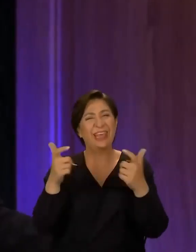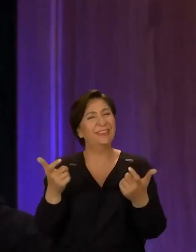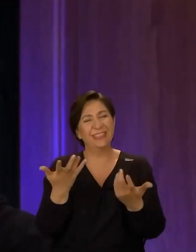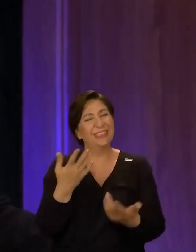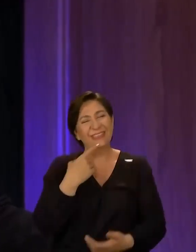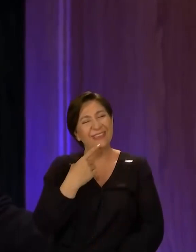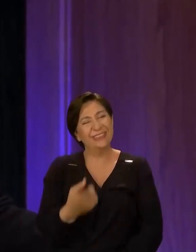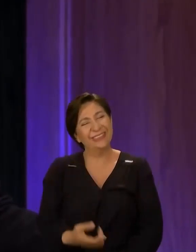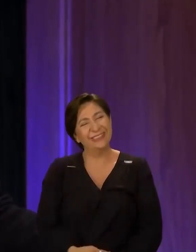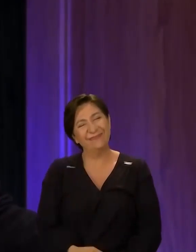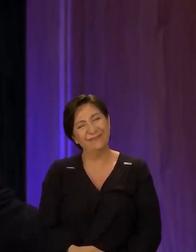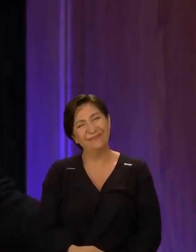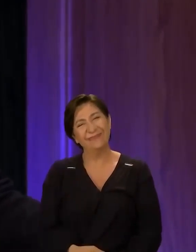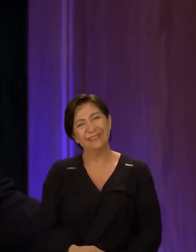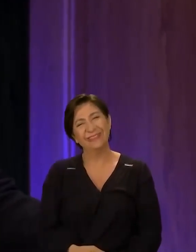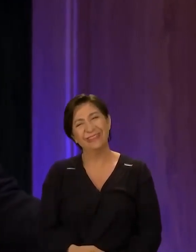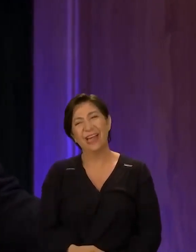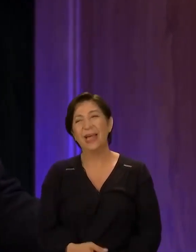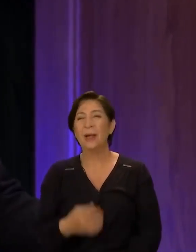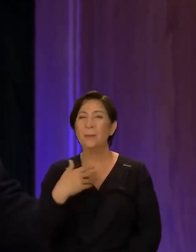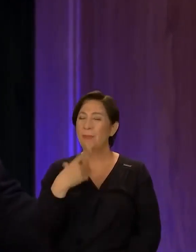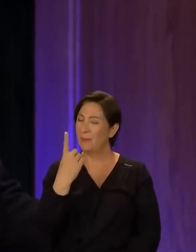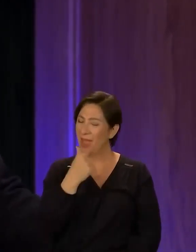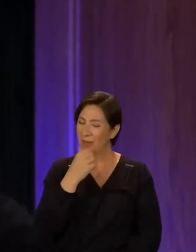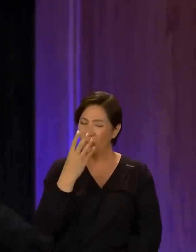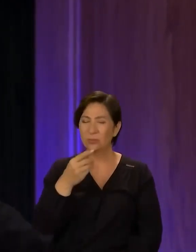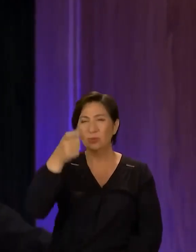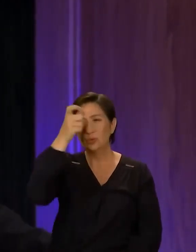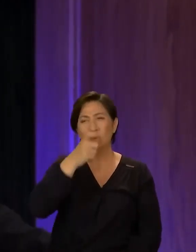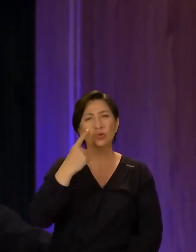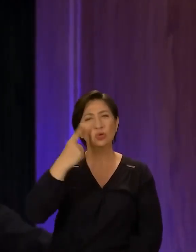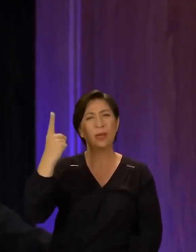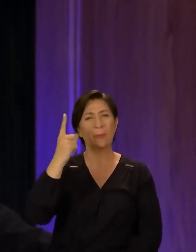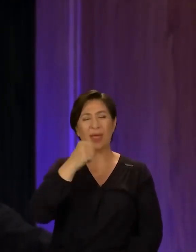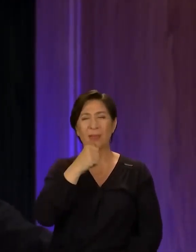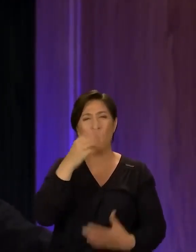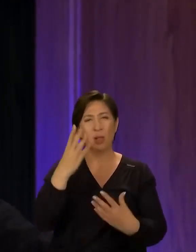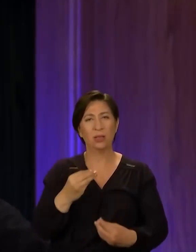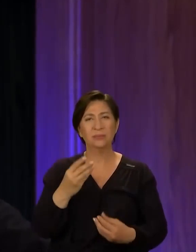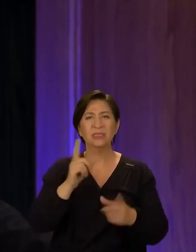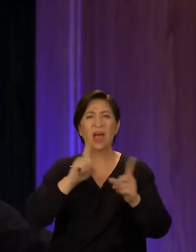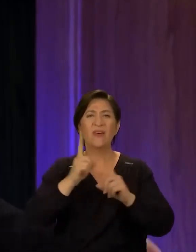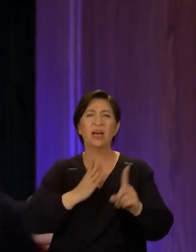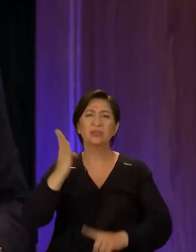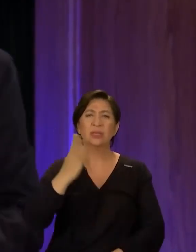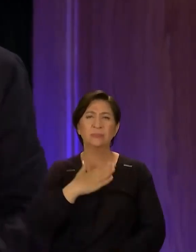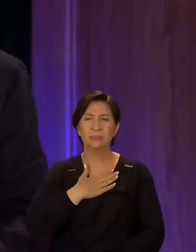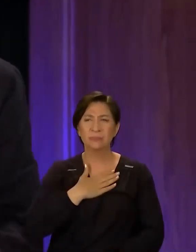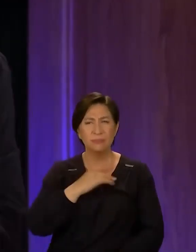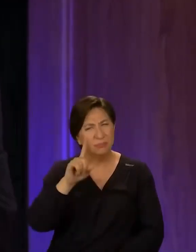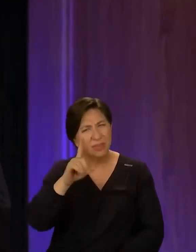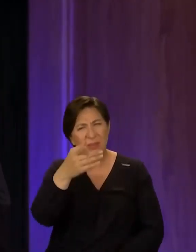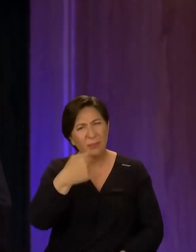Gevşek ne demek ya? Ya ben olsam bir erkek olarak, Türkiye Cumhuriyeti'nde yaşayan bir adam olarak dava açarım. Bir dakika